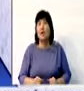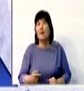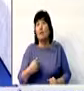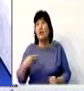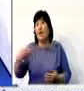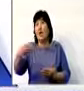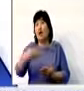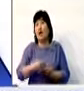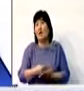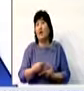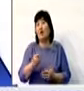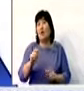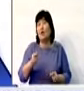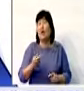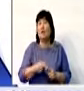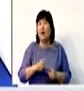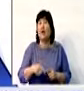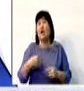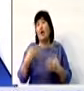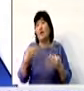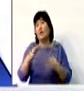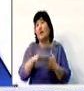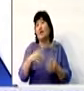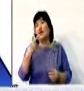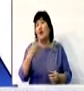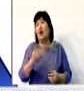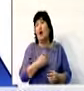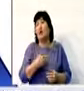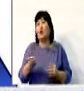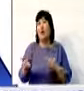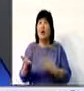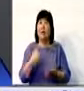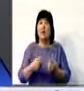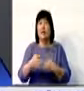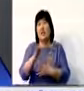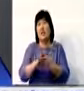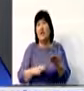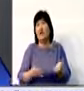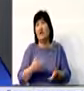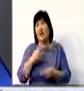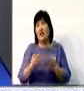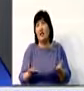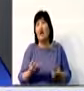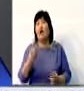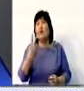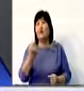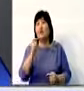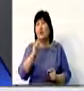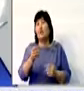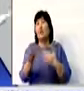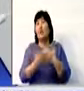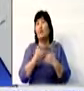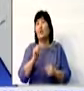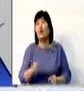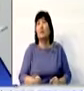возместили нанесенный ущерб поэтому я простил двоих хочу отозвать свое заявление в отношении двух других вынесен приговор